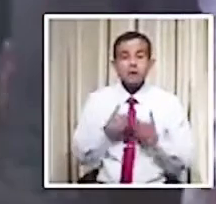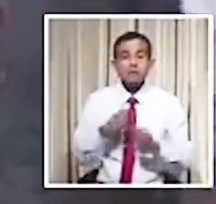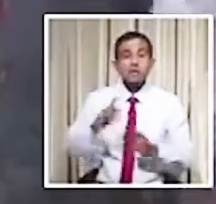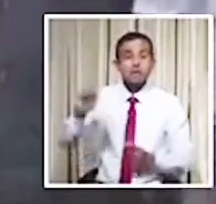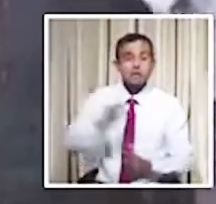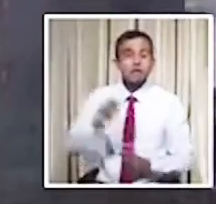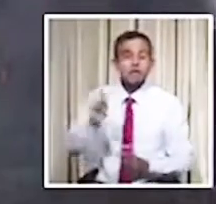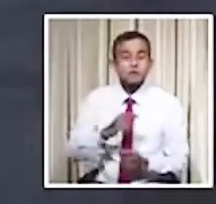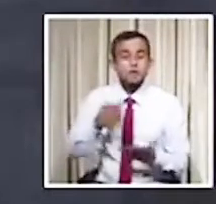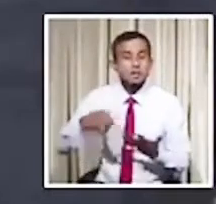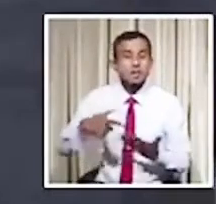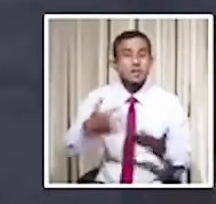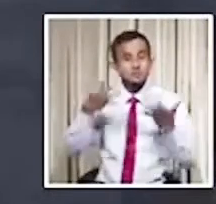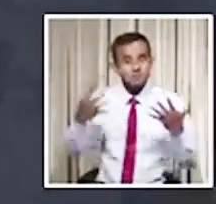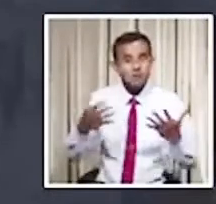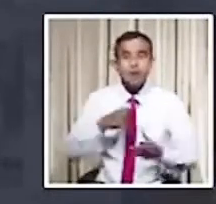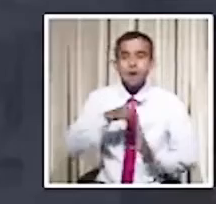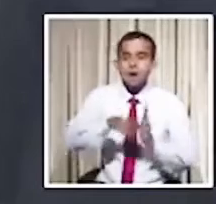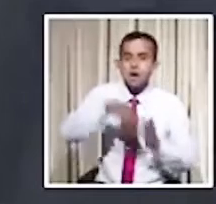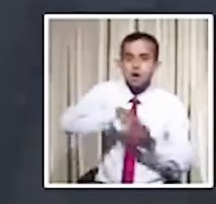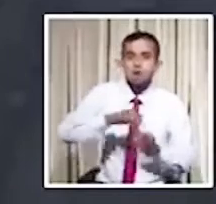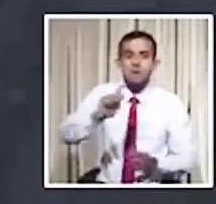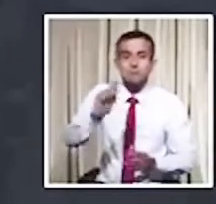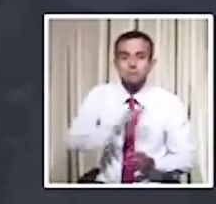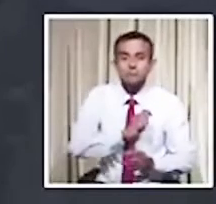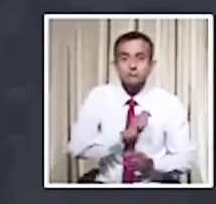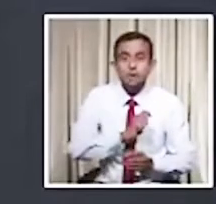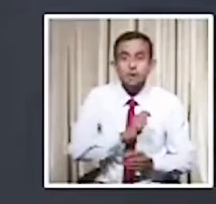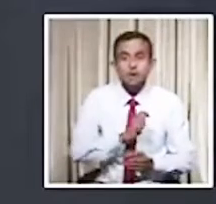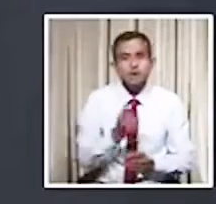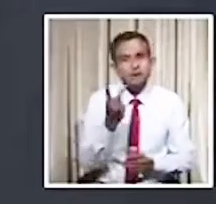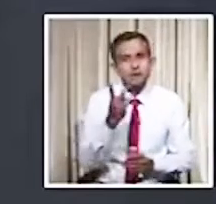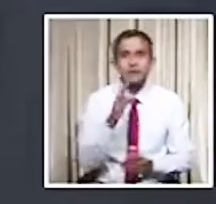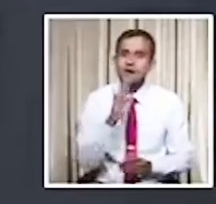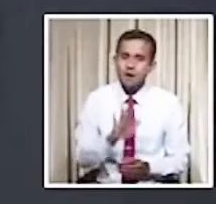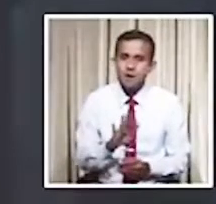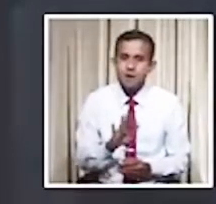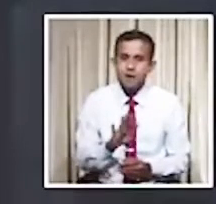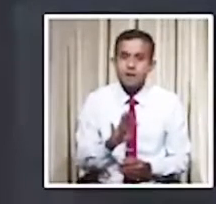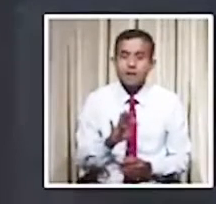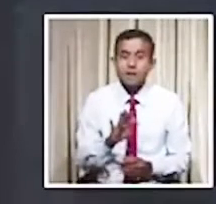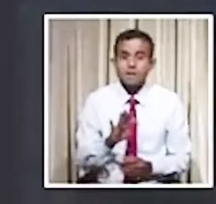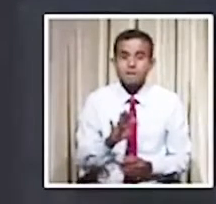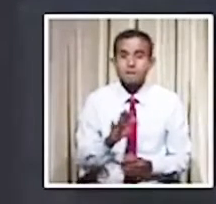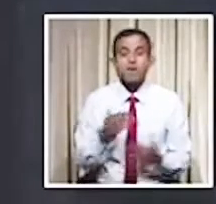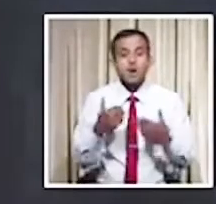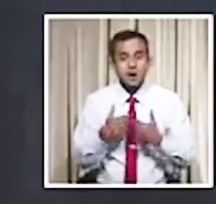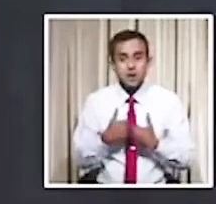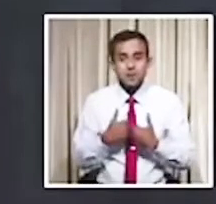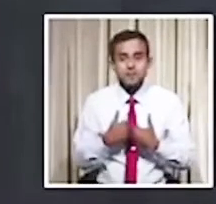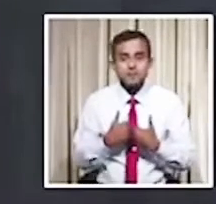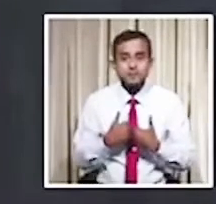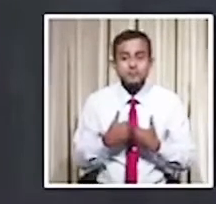அதில் ஒன்று வெளிநாட்டில் பணிபுரியும் எமது நாட்டவர்கள் நாட்டுக்கு அனுப்பும் பணமாகும். இரண்டாவது நாம் வெளிநாடுகளுக்கு அனுப்பும் பொருட்களினூடாக கிடைக்கும்